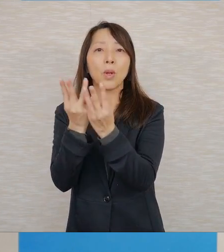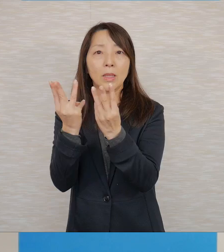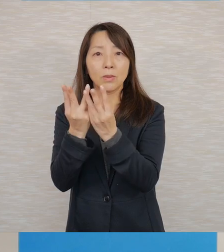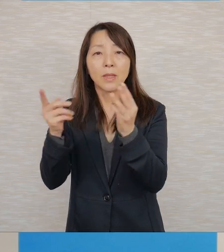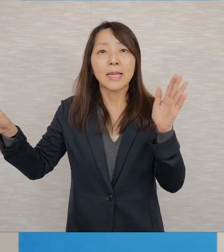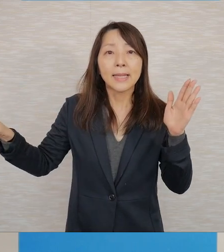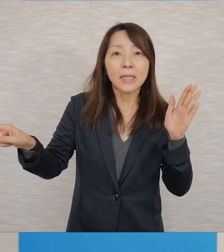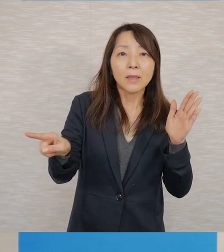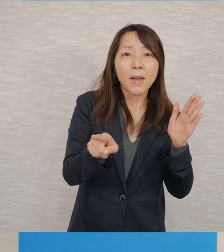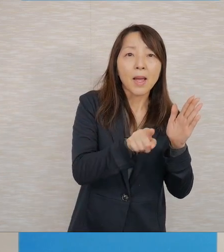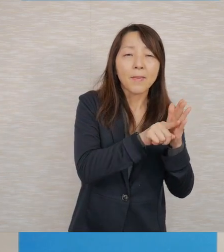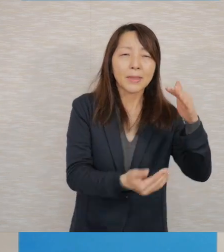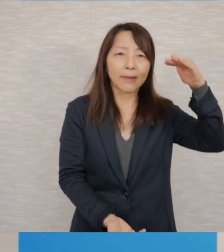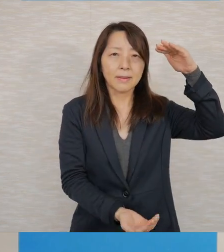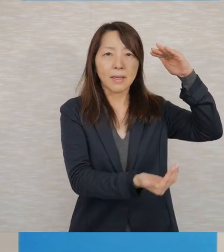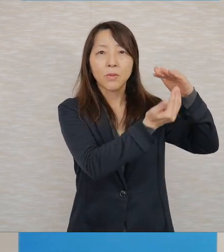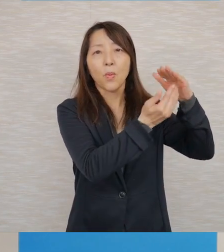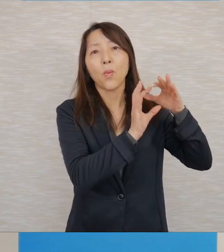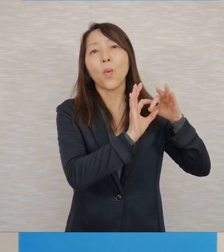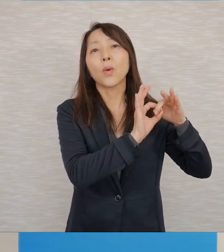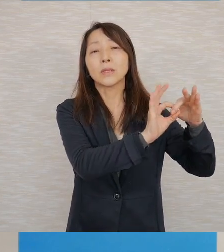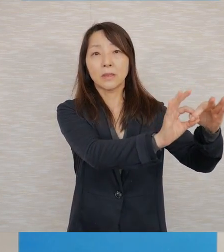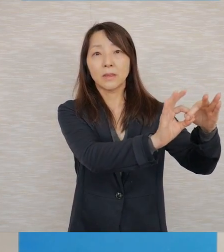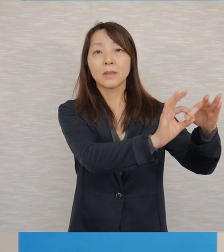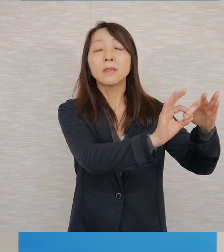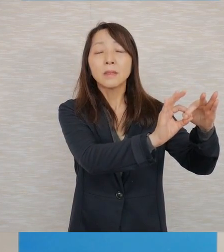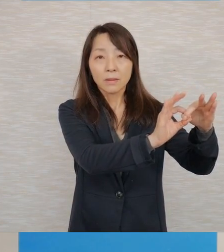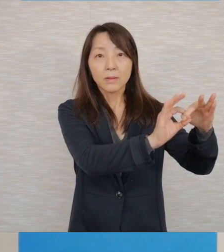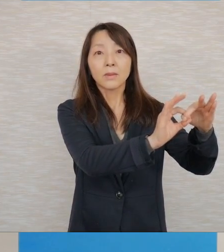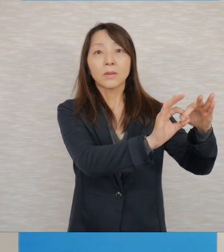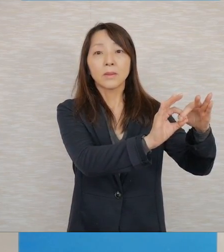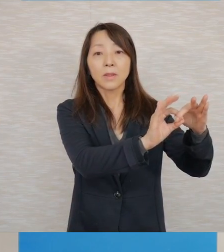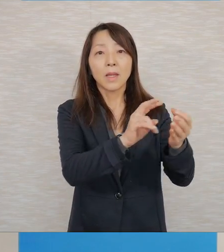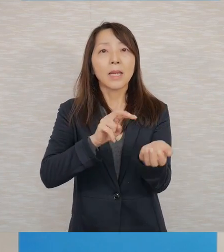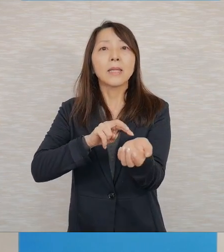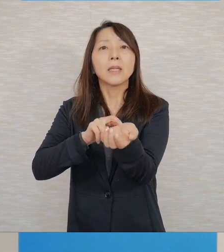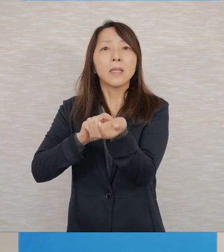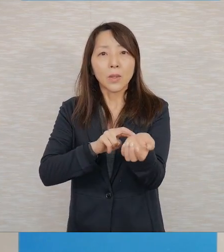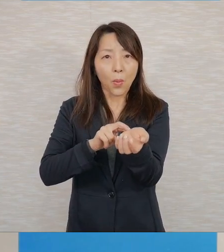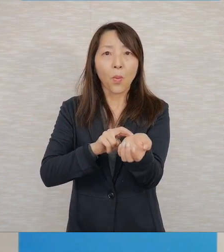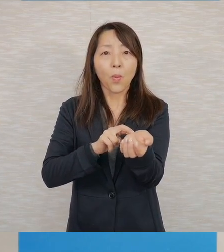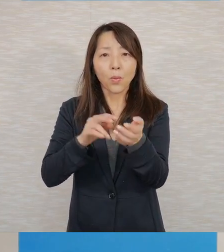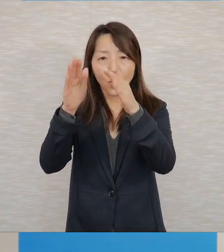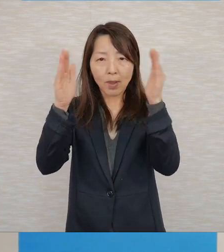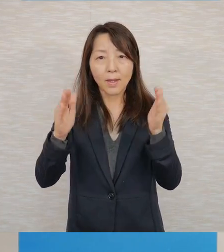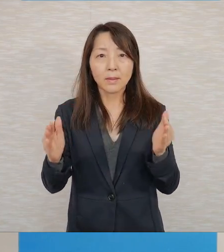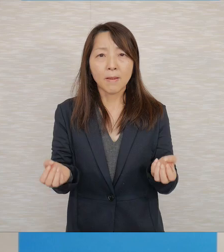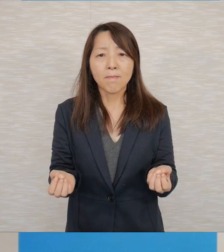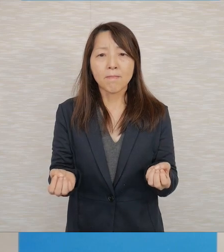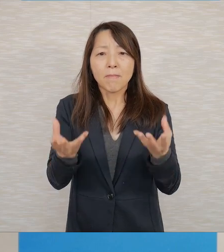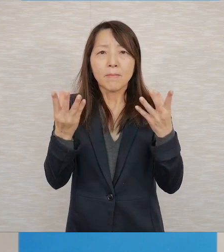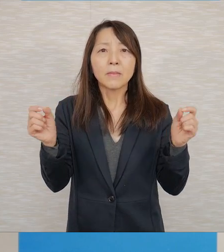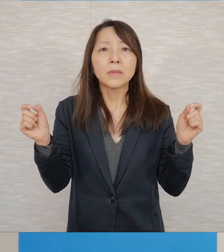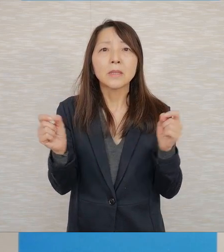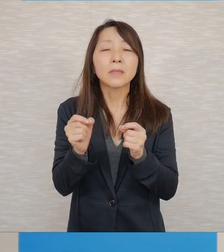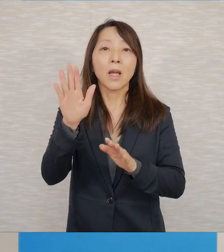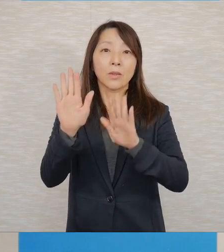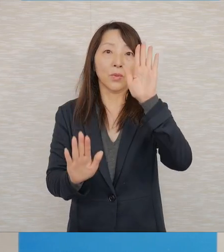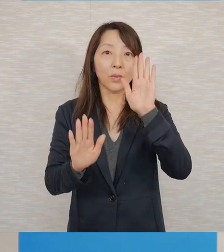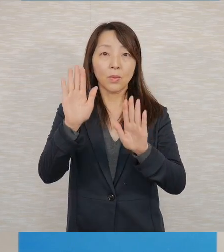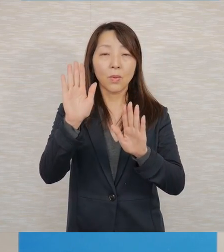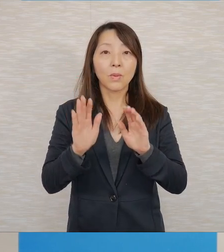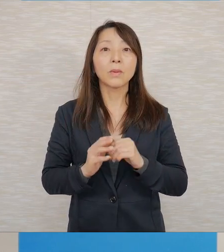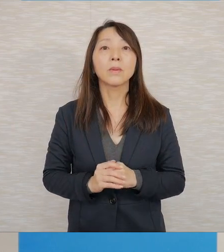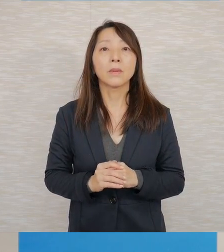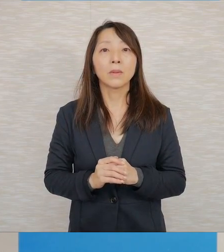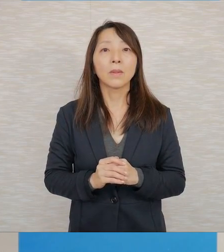を更新するなど、医療提供体制は逼迫をしております。また、